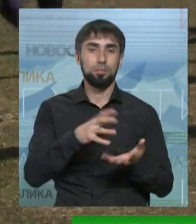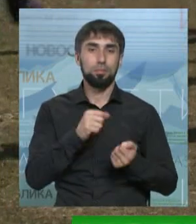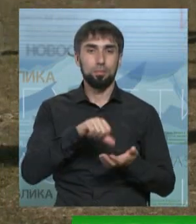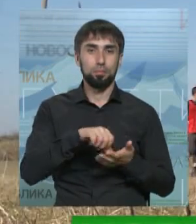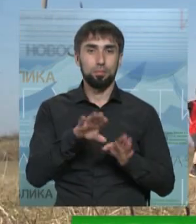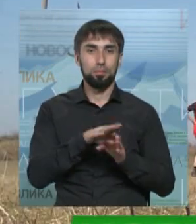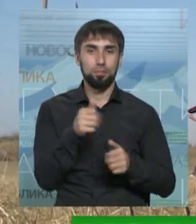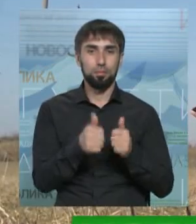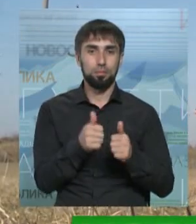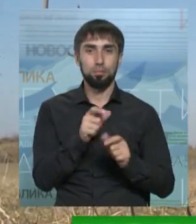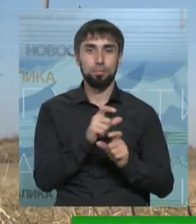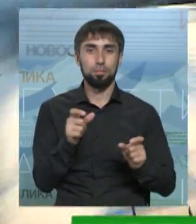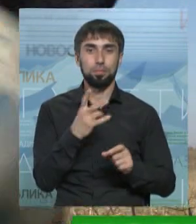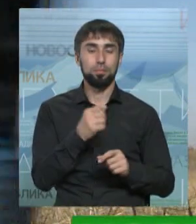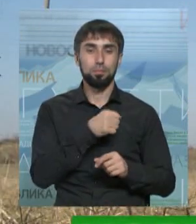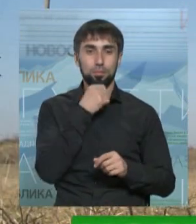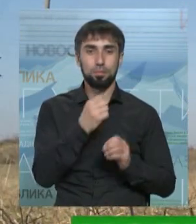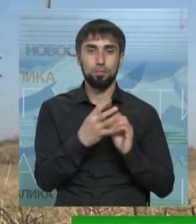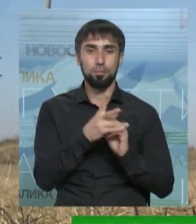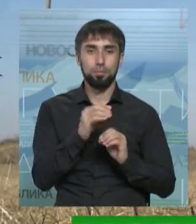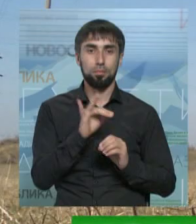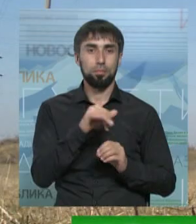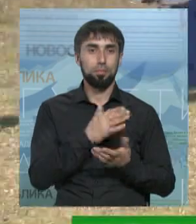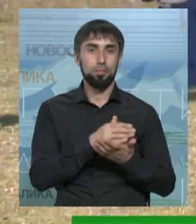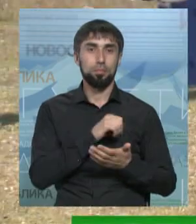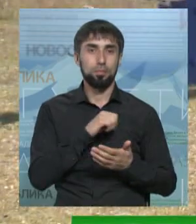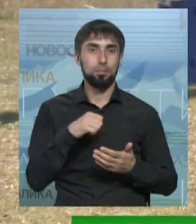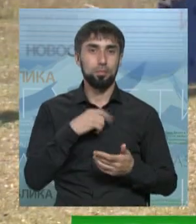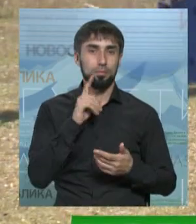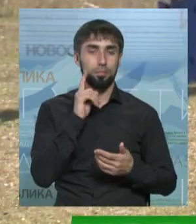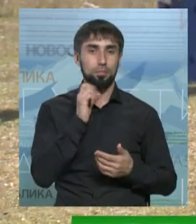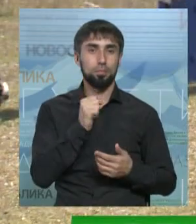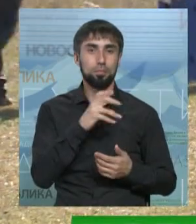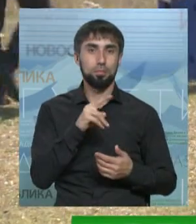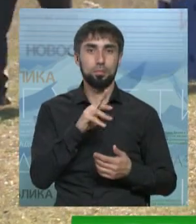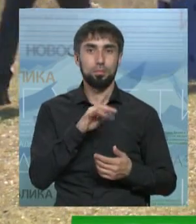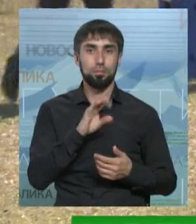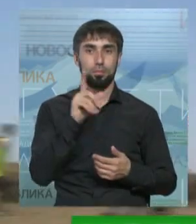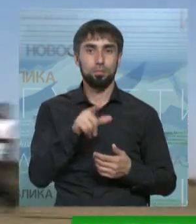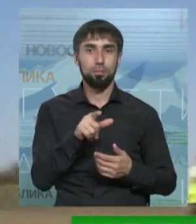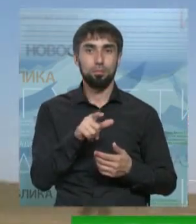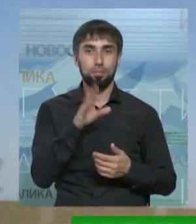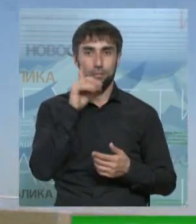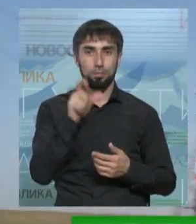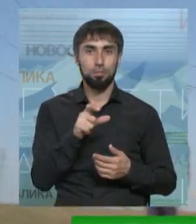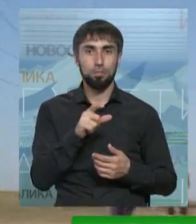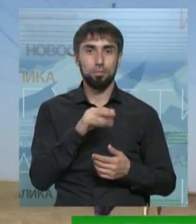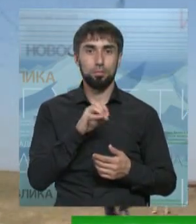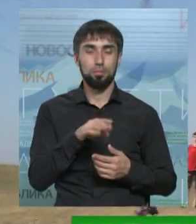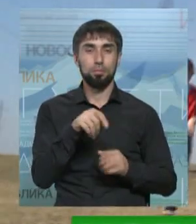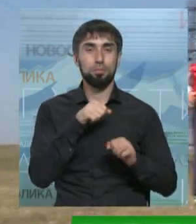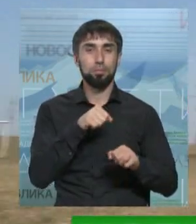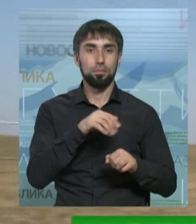таких турнирах. Игрокам не больше 15 лет, есть и самые юные. Ахмед Гендиев – полузащитник. У мальчика сегодня дебют. Боксу